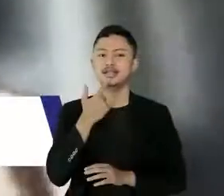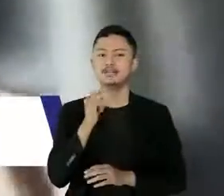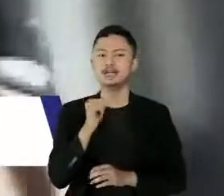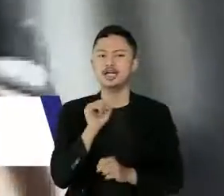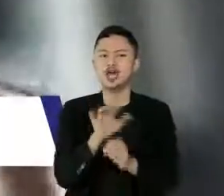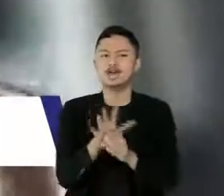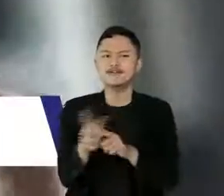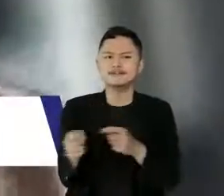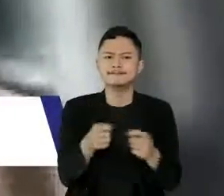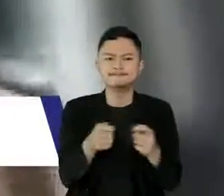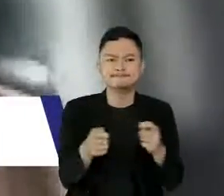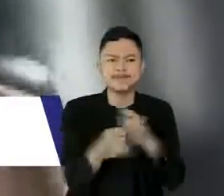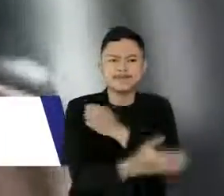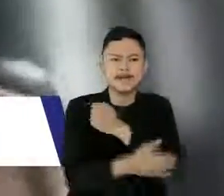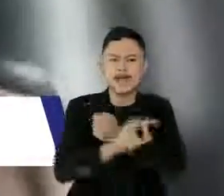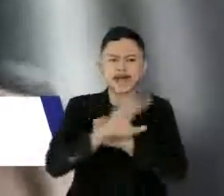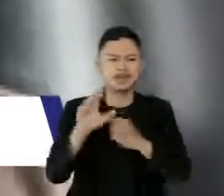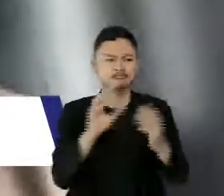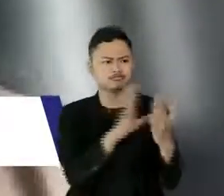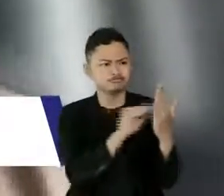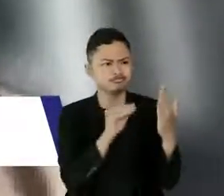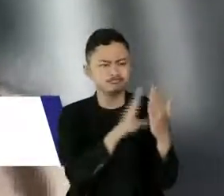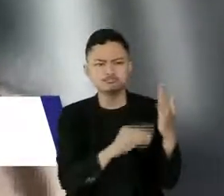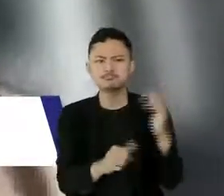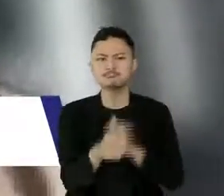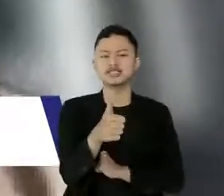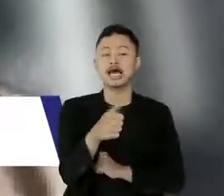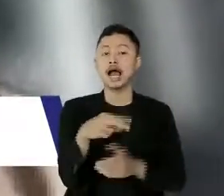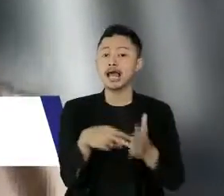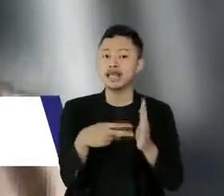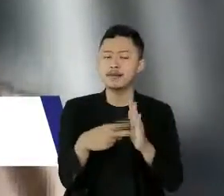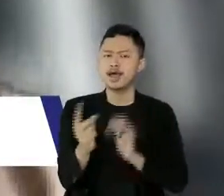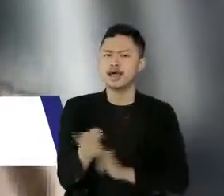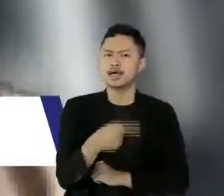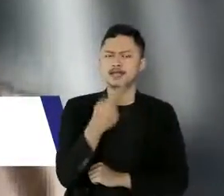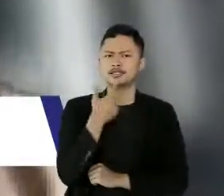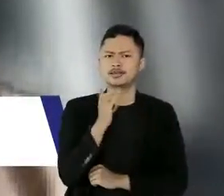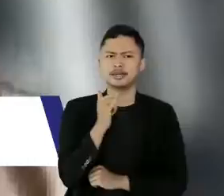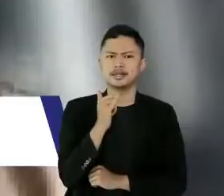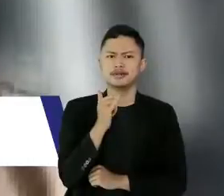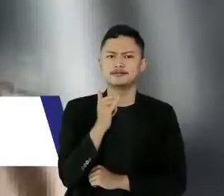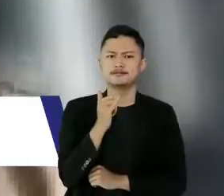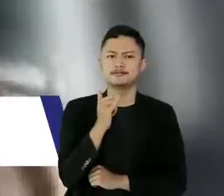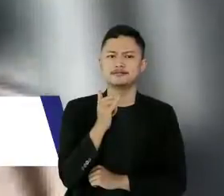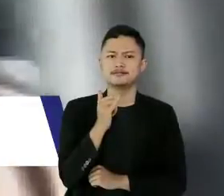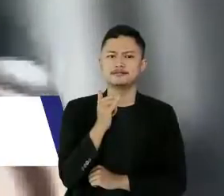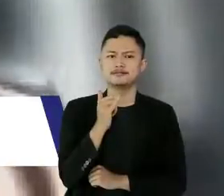penanganan yang bisa dicontoh oleh negara lain. Nah, ini tentunya tidak boleh membuat kita